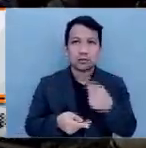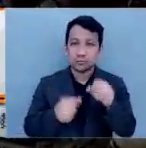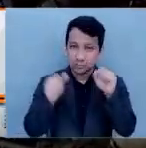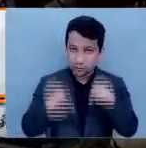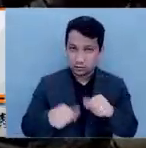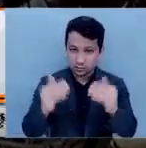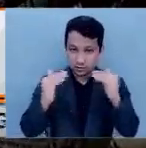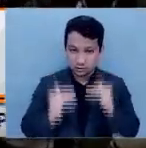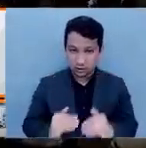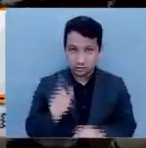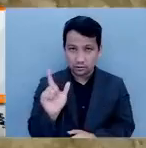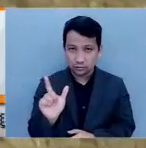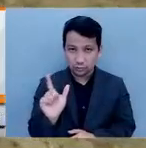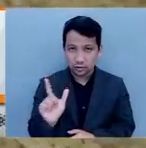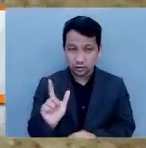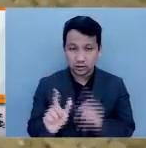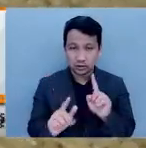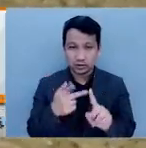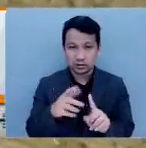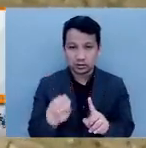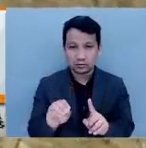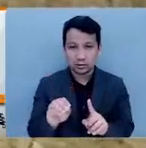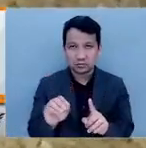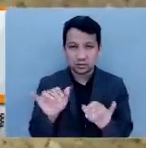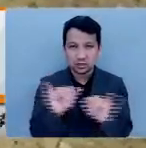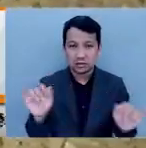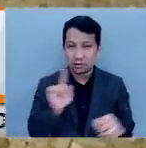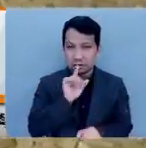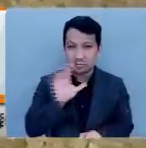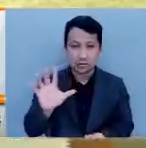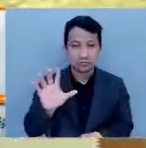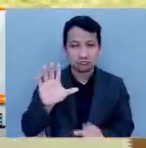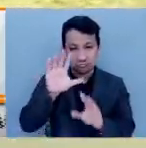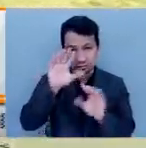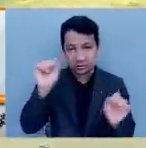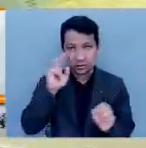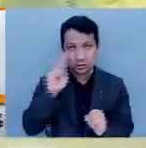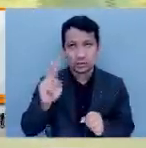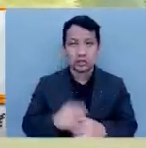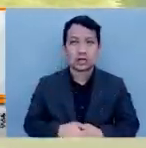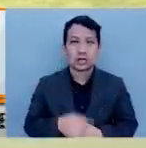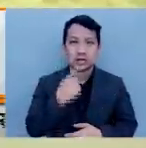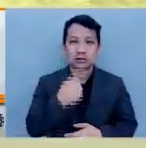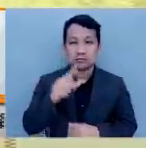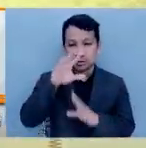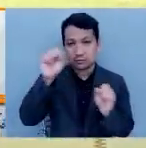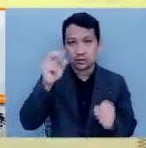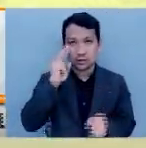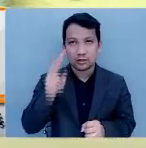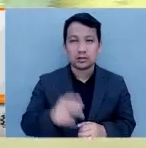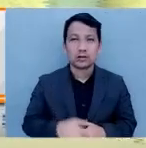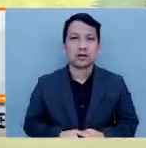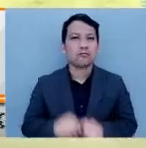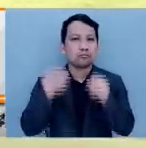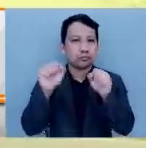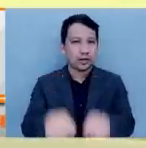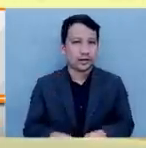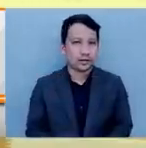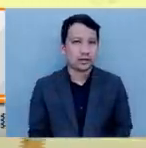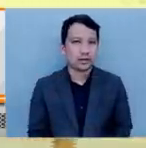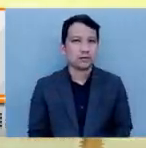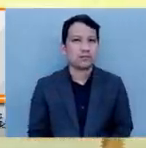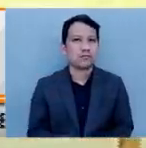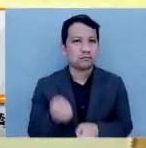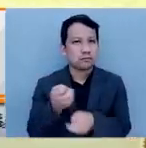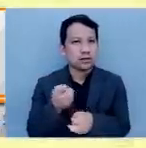ibaba sa 20 pesos ang kada kilo ng bigas gaya ng ipinangako ng Pangulo? Sabi ni PBBM, posible. Pero mahirap